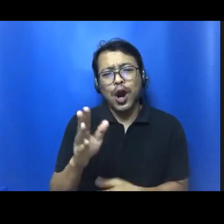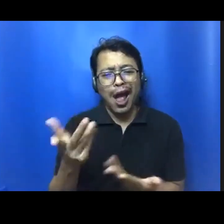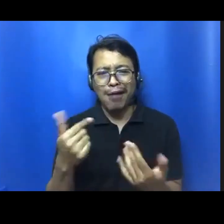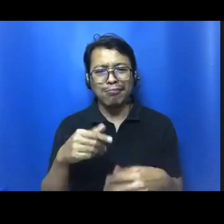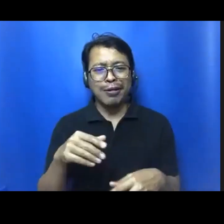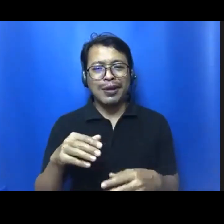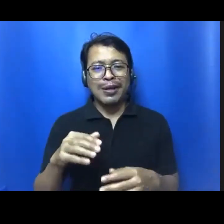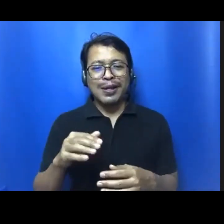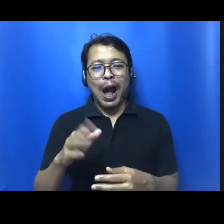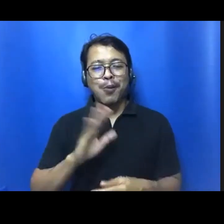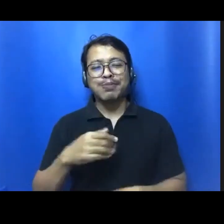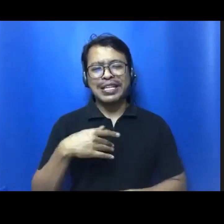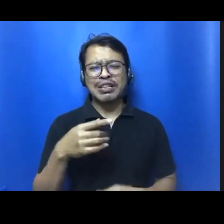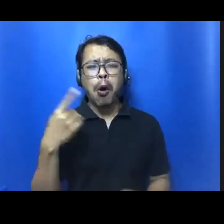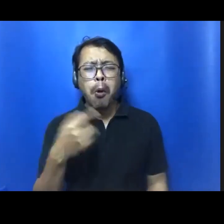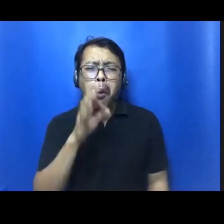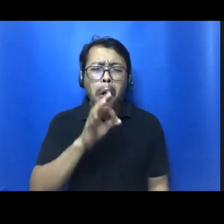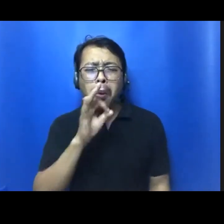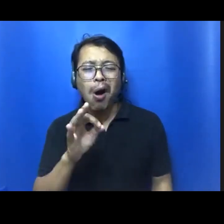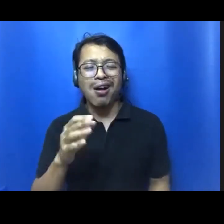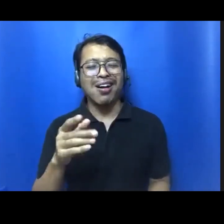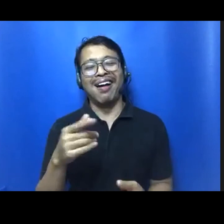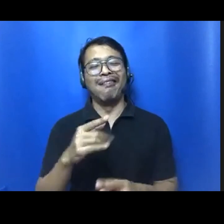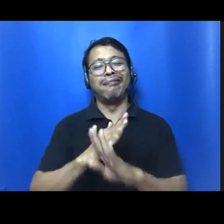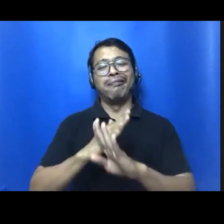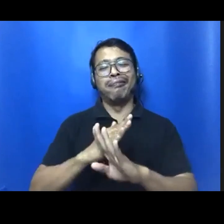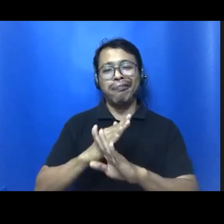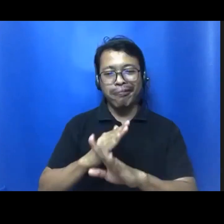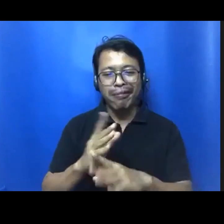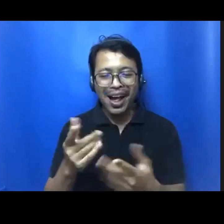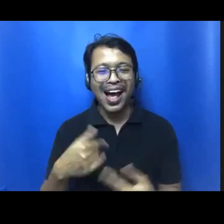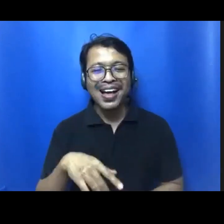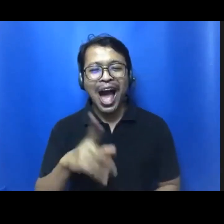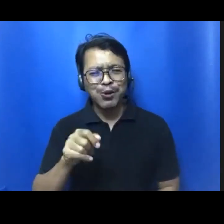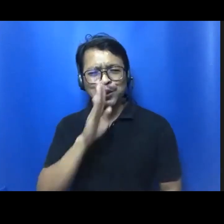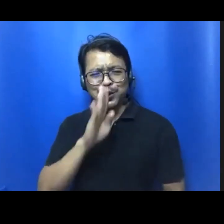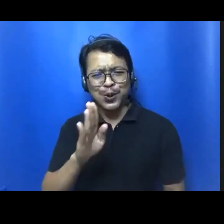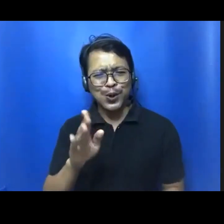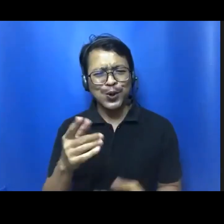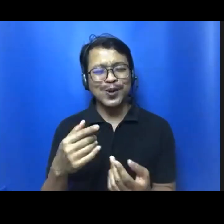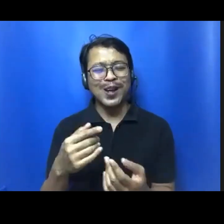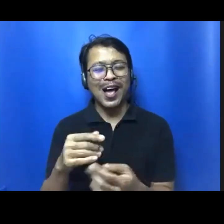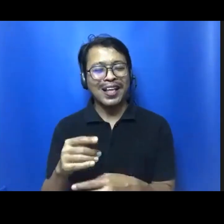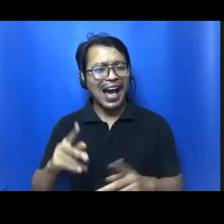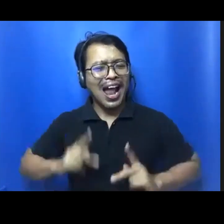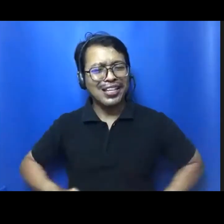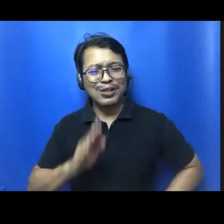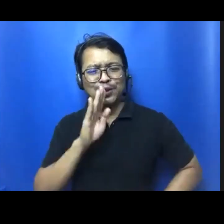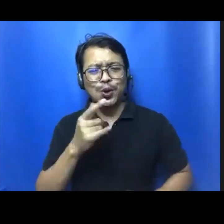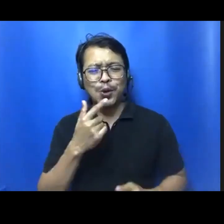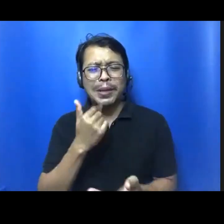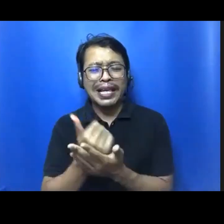lagi. Inilah pentingnya integritas. Jadi landasan integritas kita horizontal kepada sesama manusia, kepada